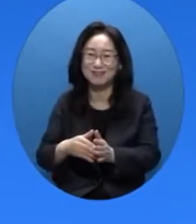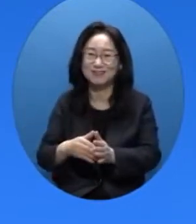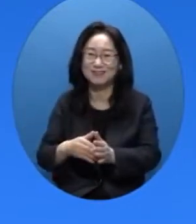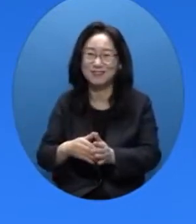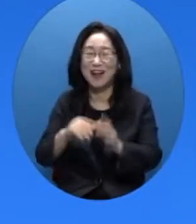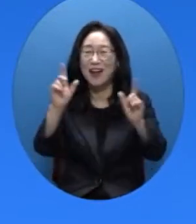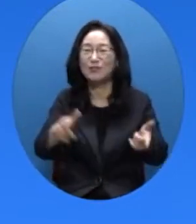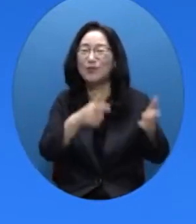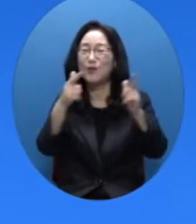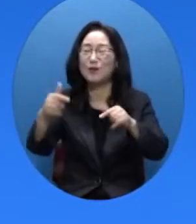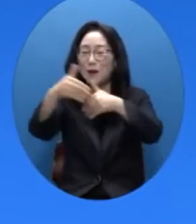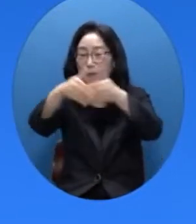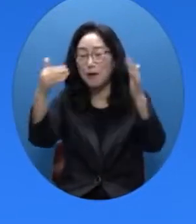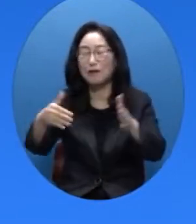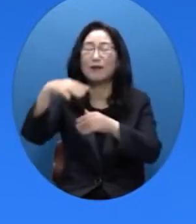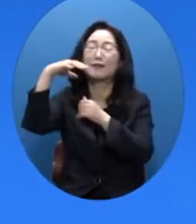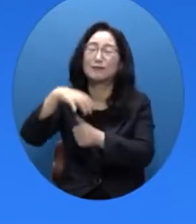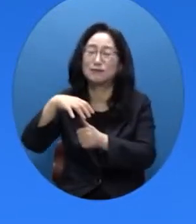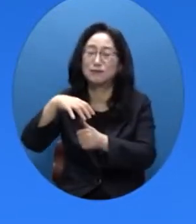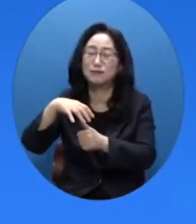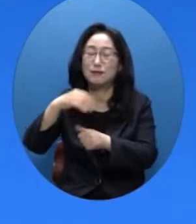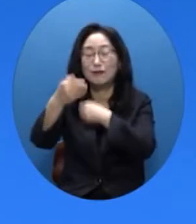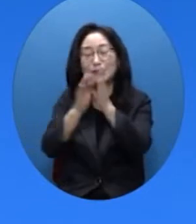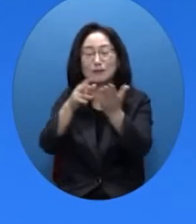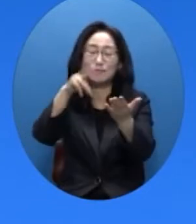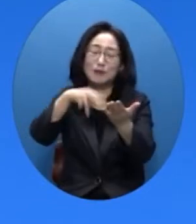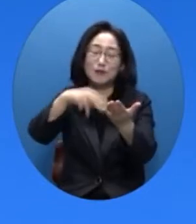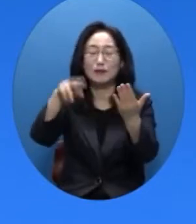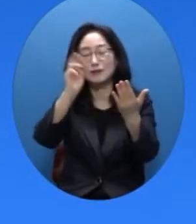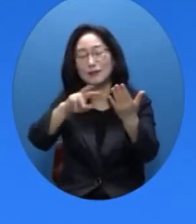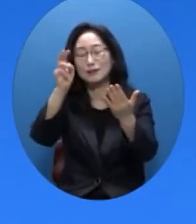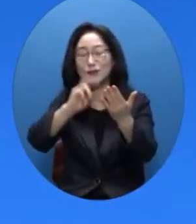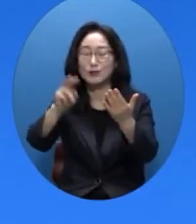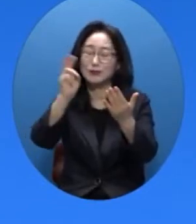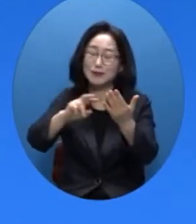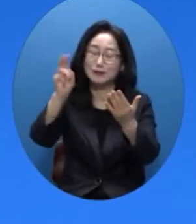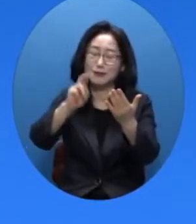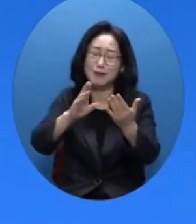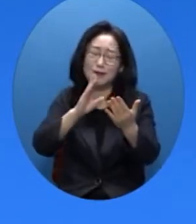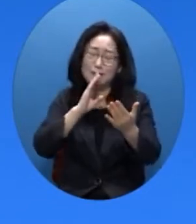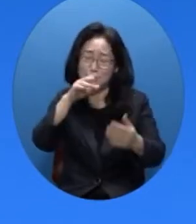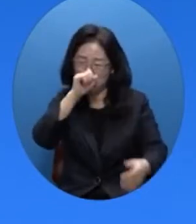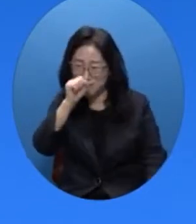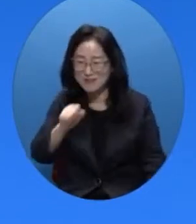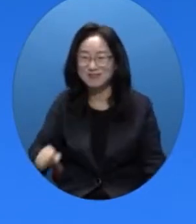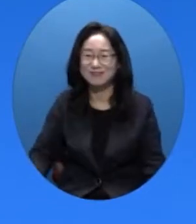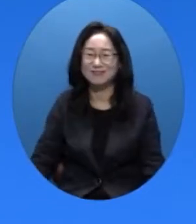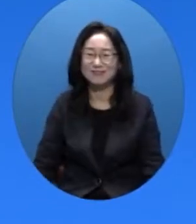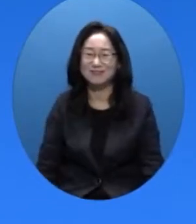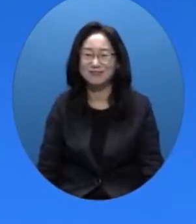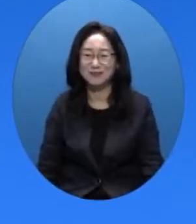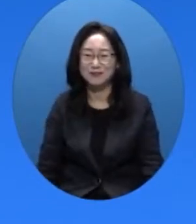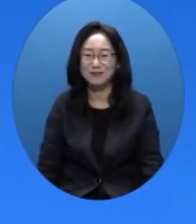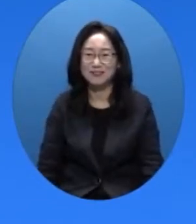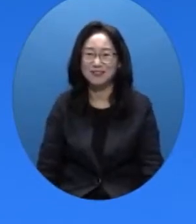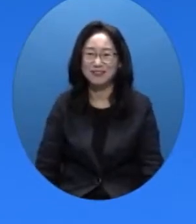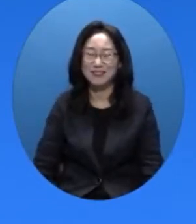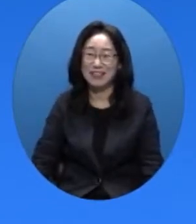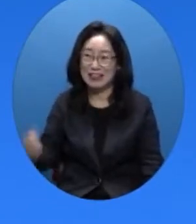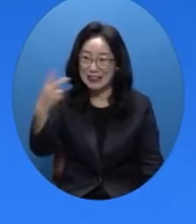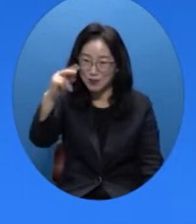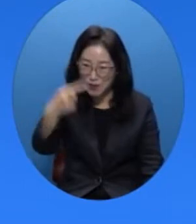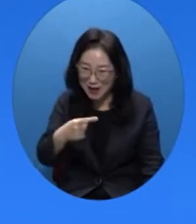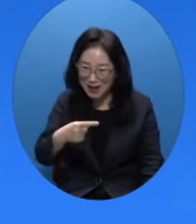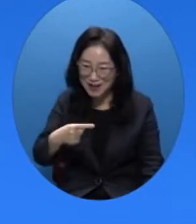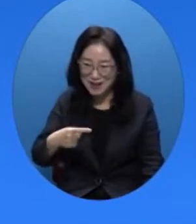그저 하루 종일 방 안에 한 갖춰서 성경 뭐 찬성하고 1 그날이 꿈만 같습니다 언제 끝날지 들어올지